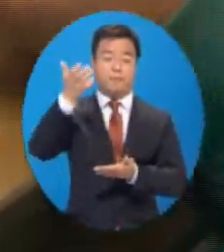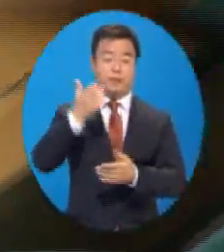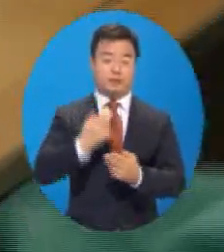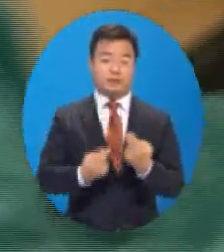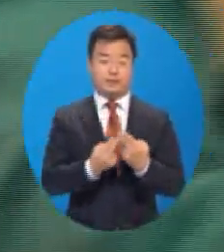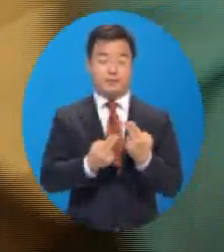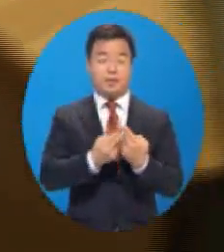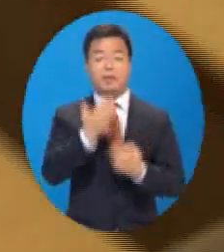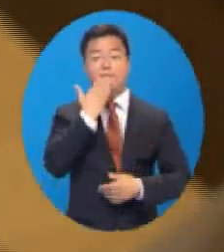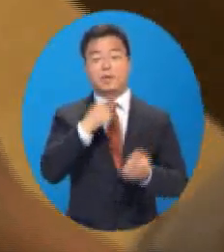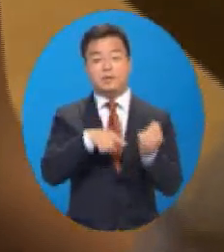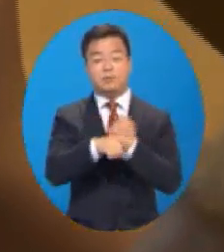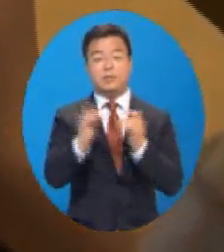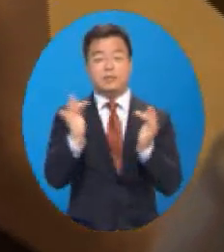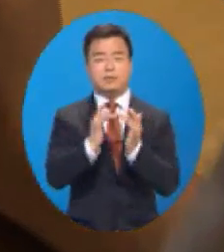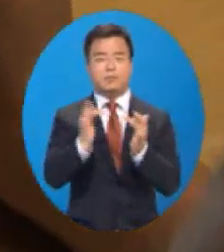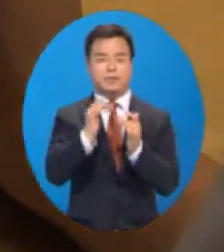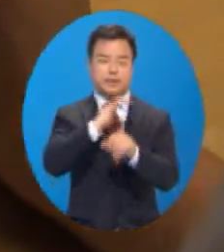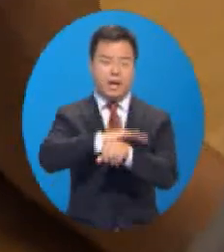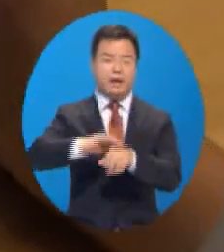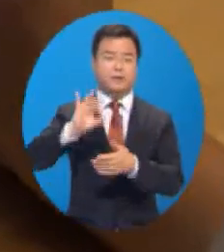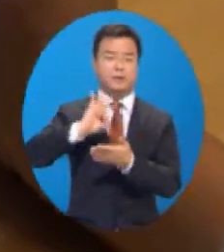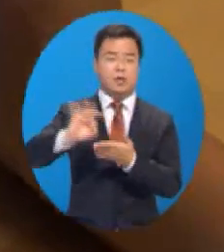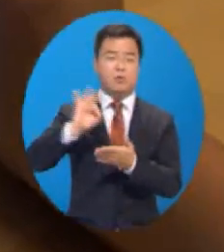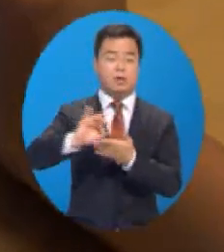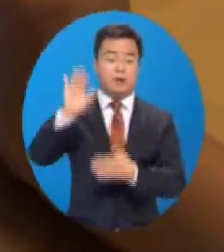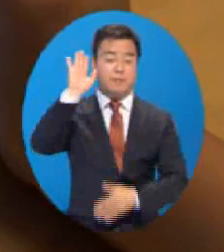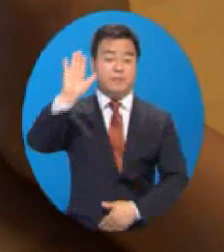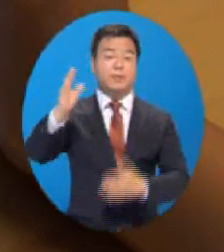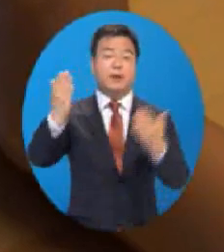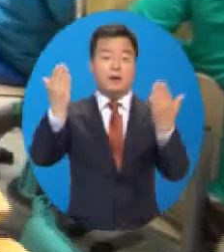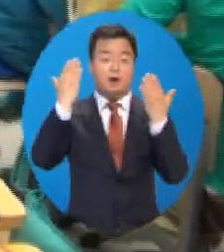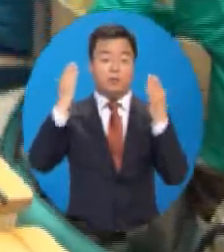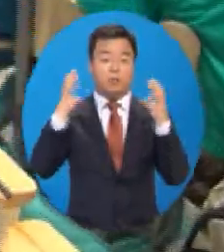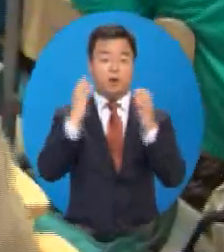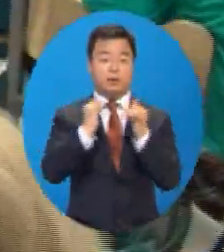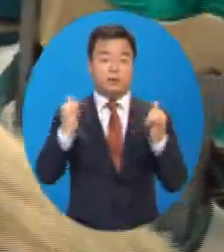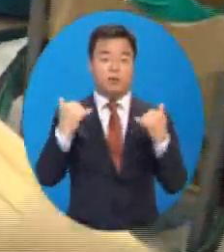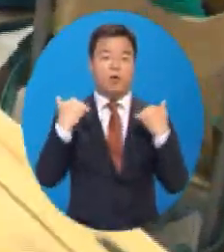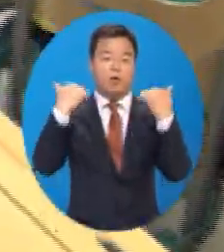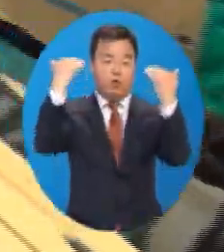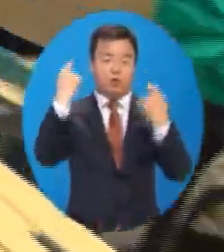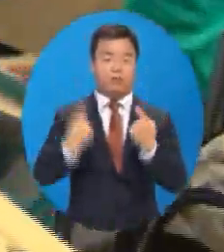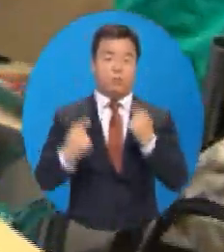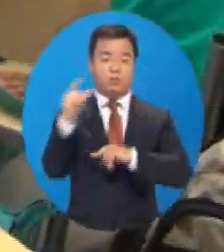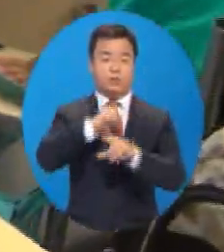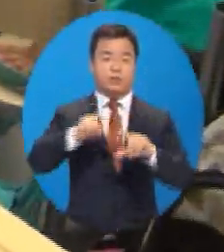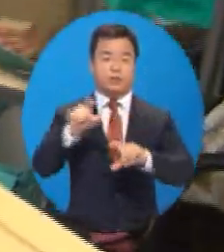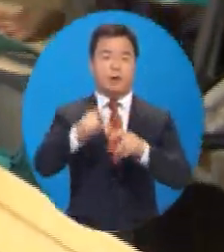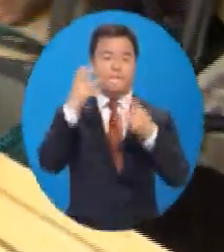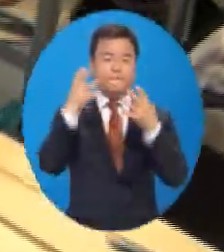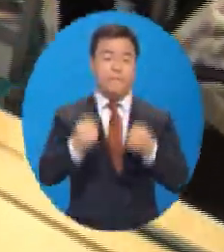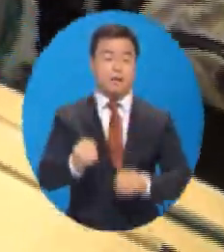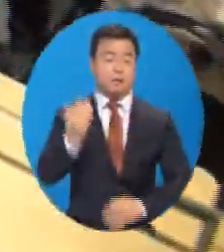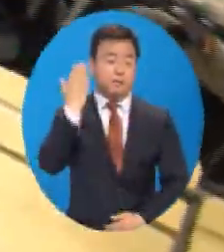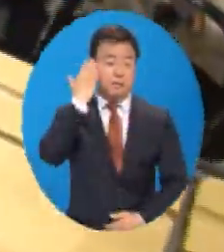어쩌면 인터넷을 자유자재로 다루는 미래 학교의 어린이들은 어른들보다 더 많은 지식을 갖게 될지도